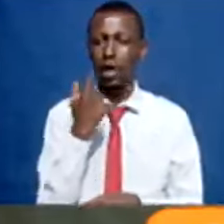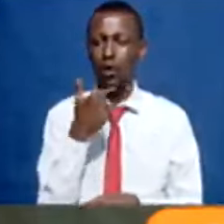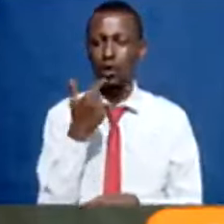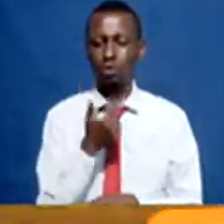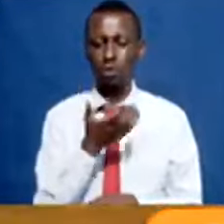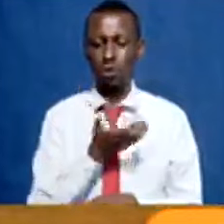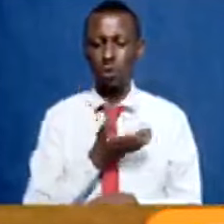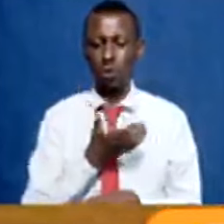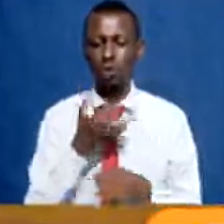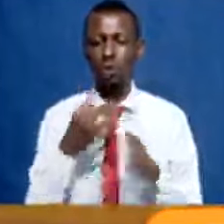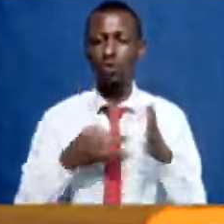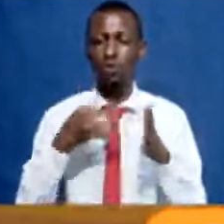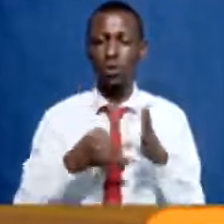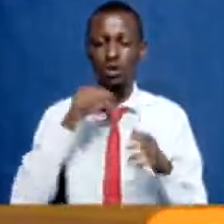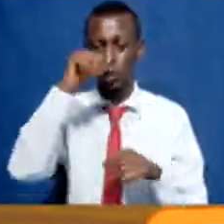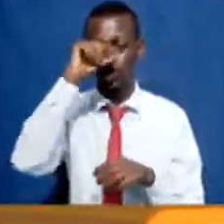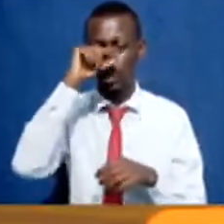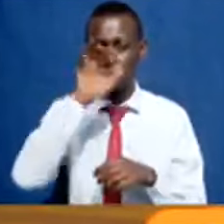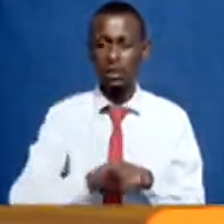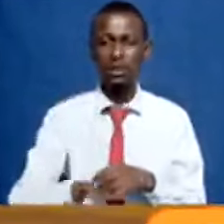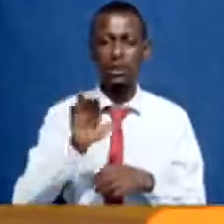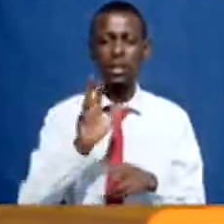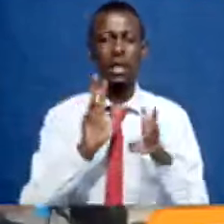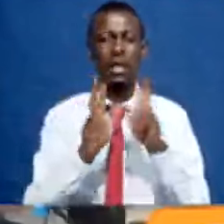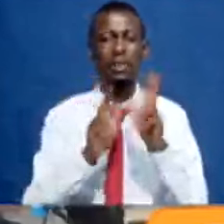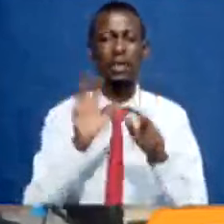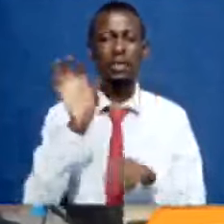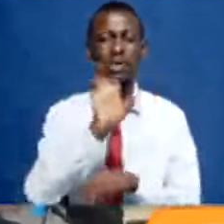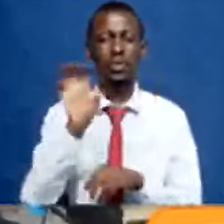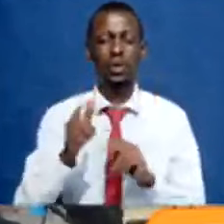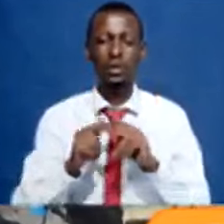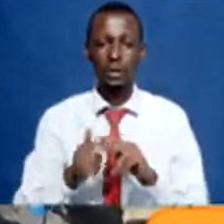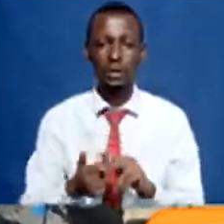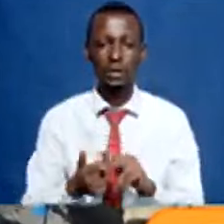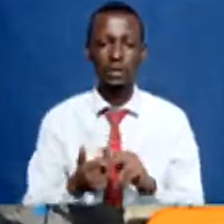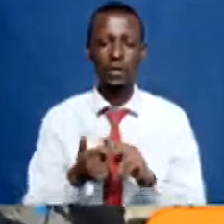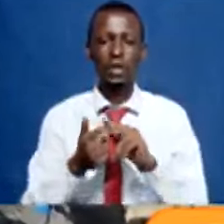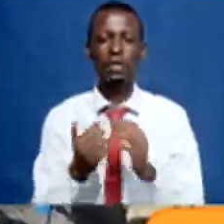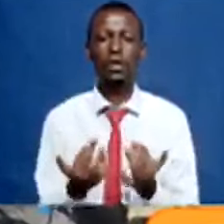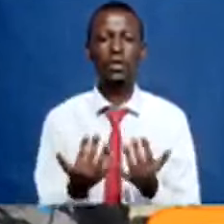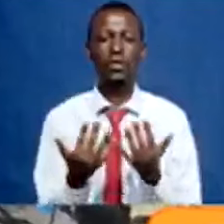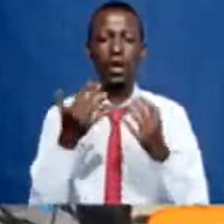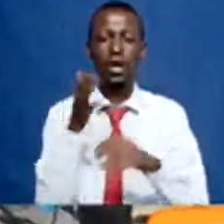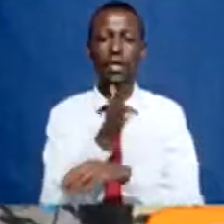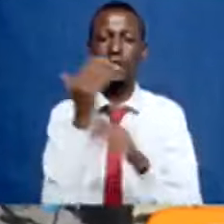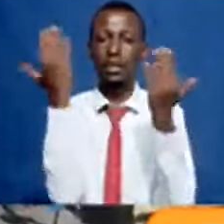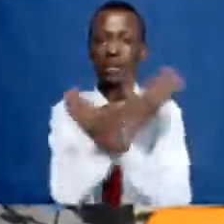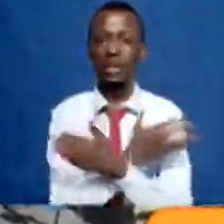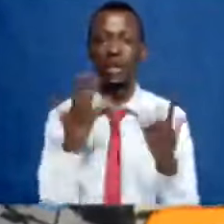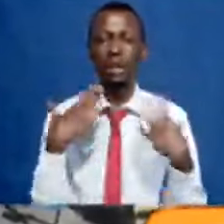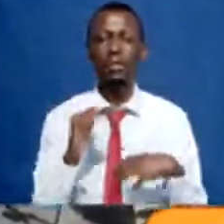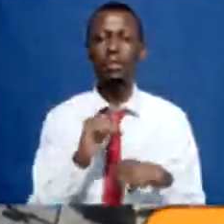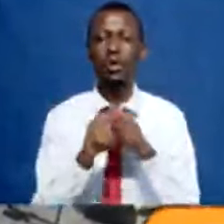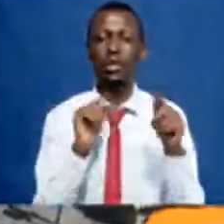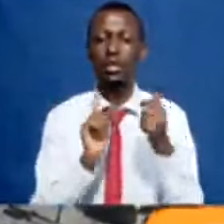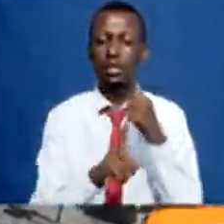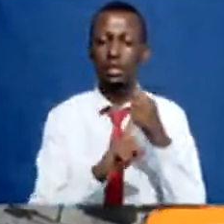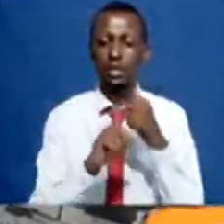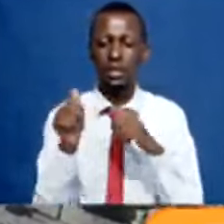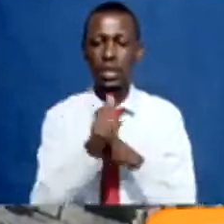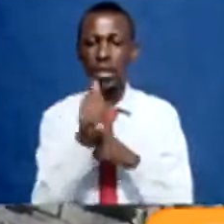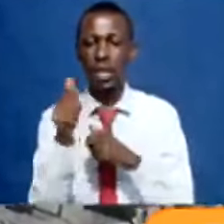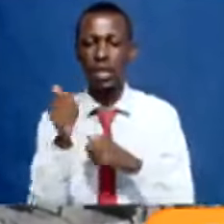huko mradi Embakasi Mashariki, ambako moto ulizuka Alhamisi usiku na kuua watu 6 na kujeruhi watu